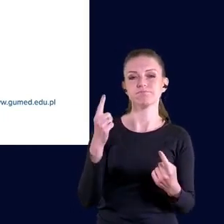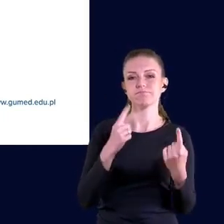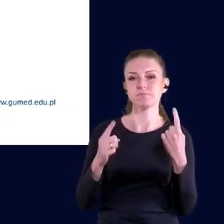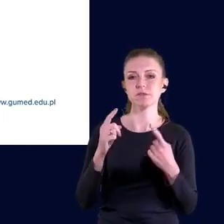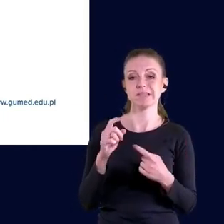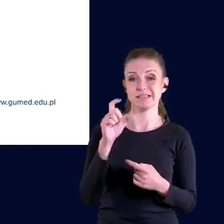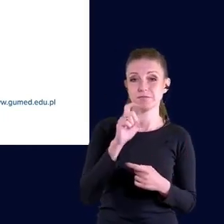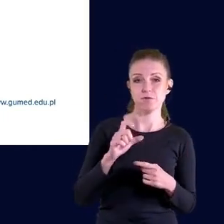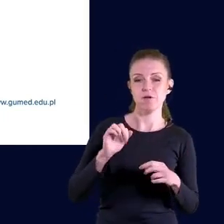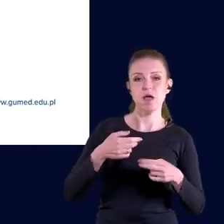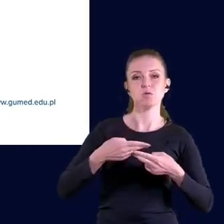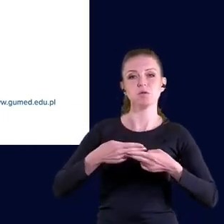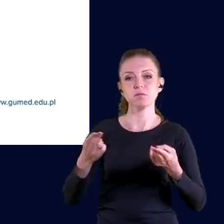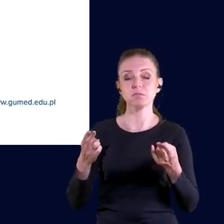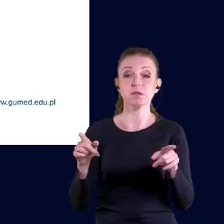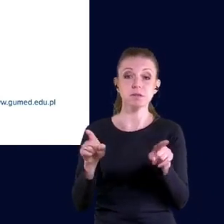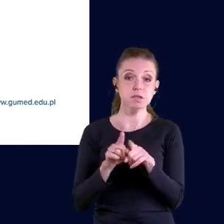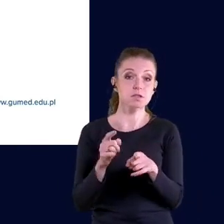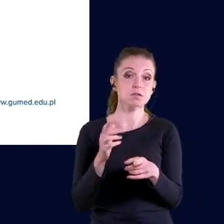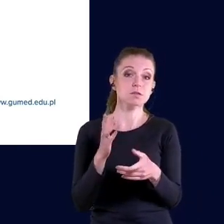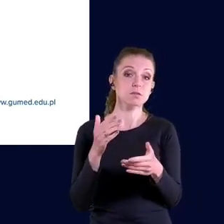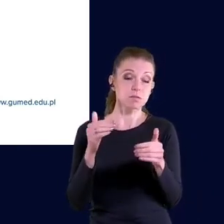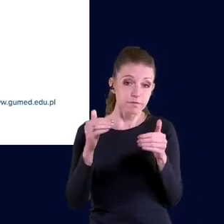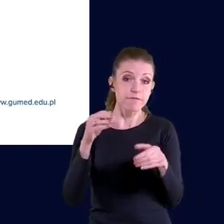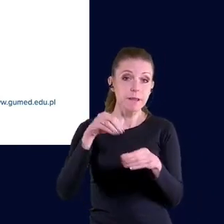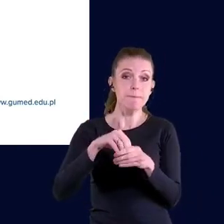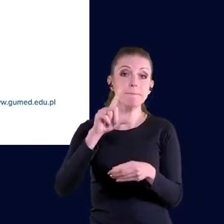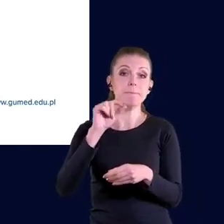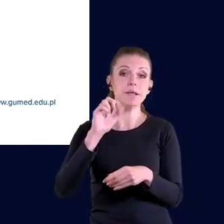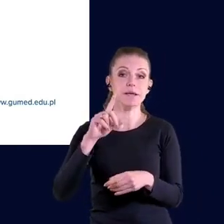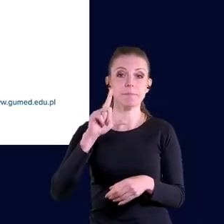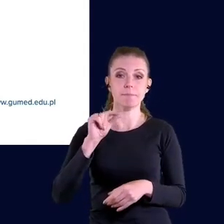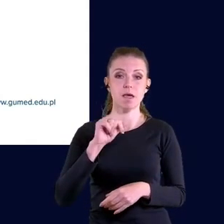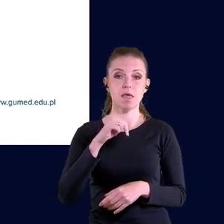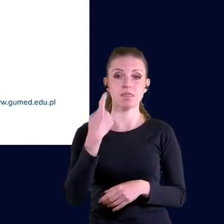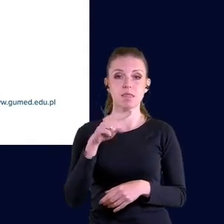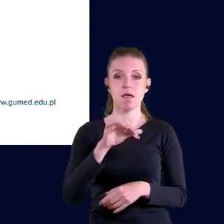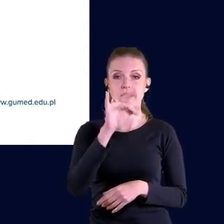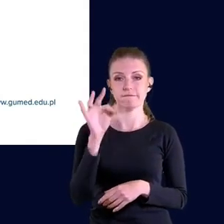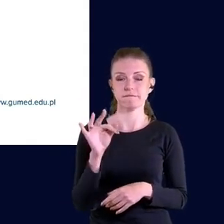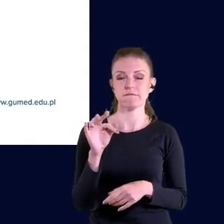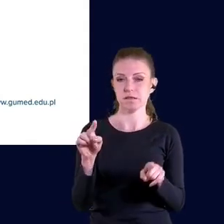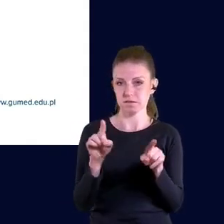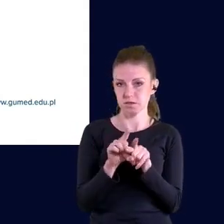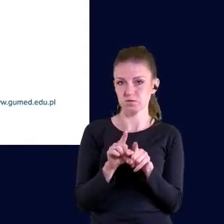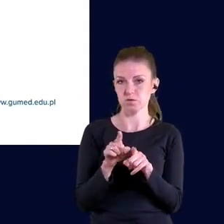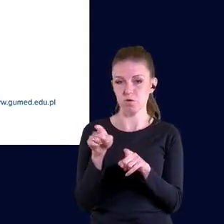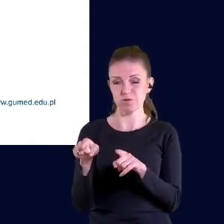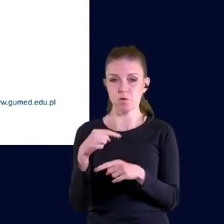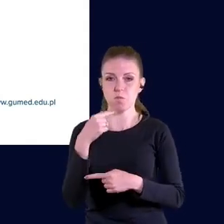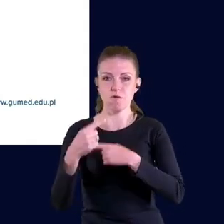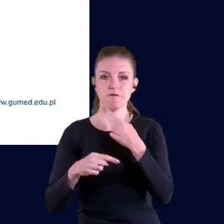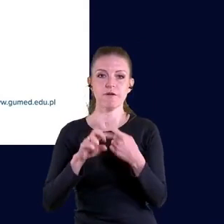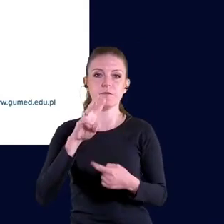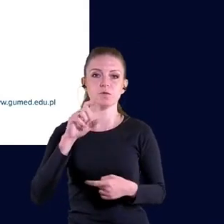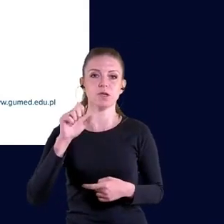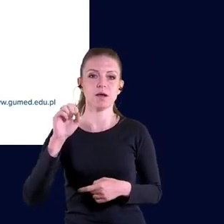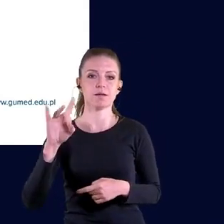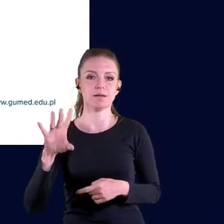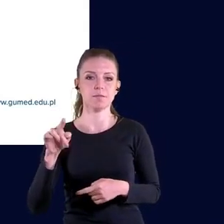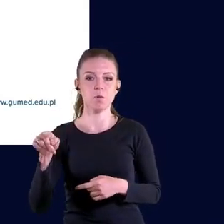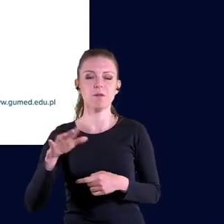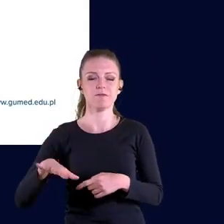nimi w postaci plików PDF właśnie w tym zakresie Chciałbym mówić o podniesienie do polskiej platformy